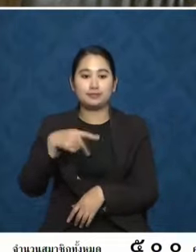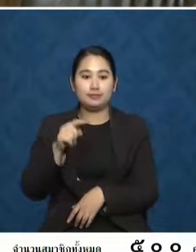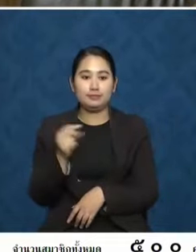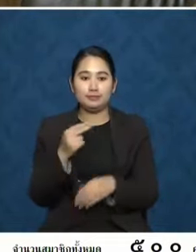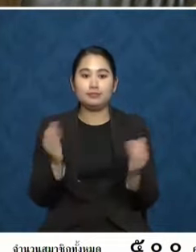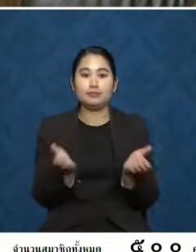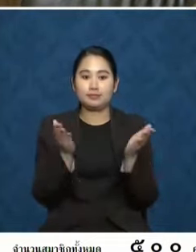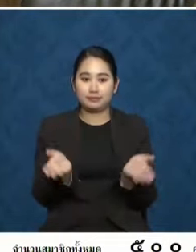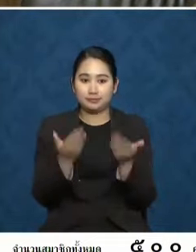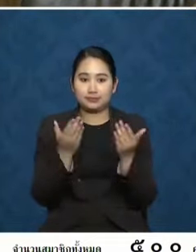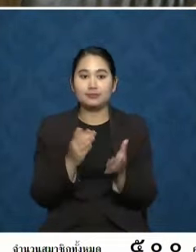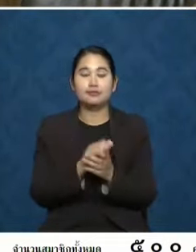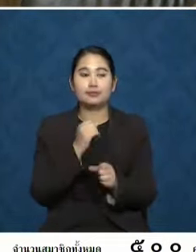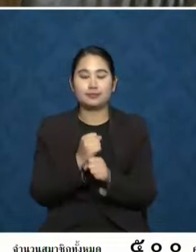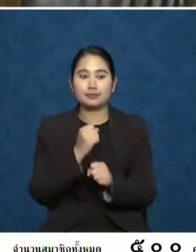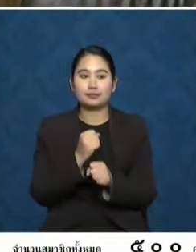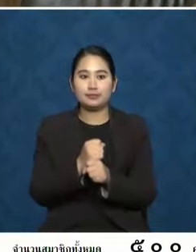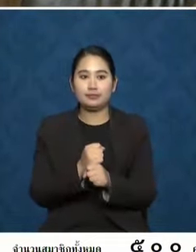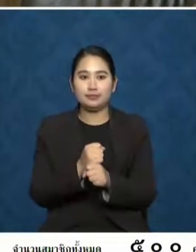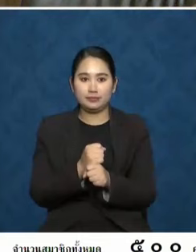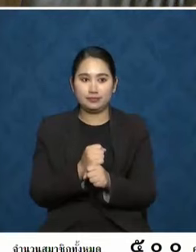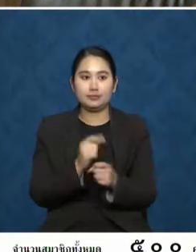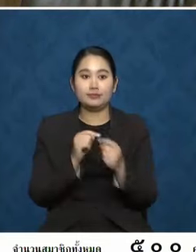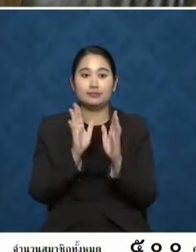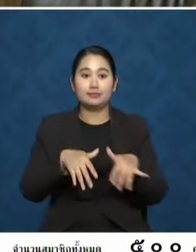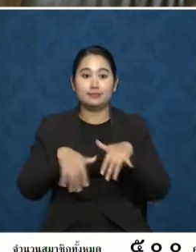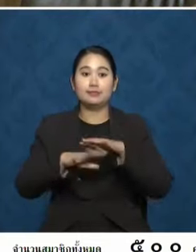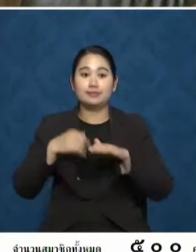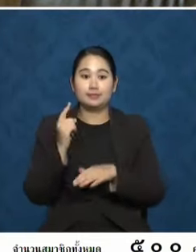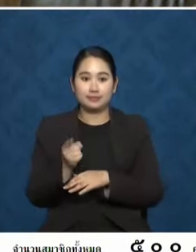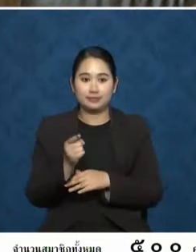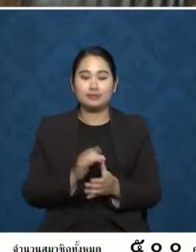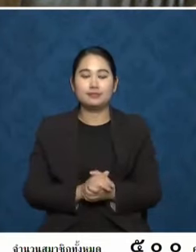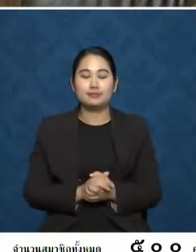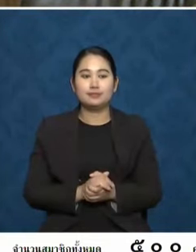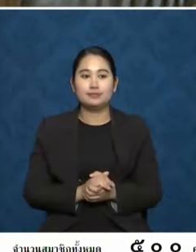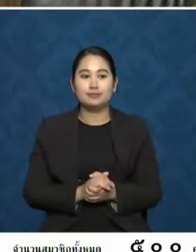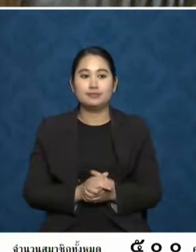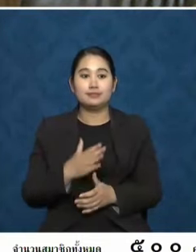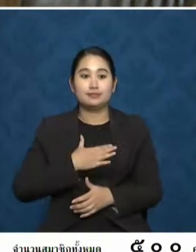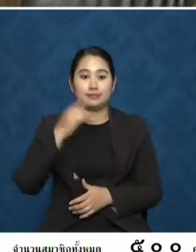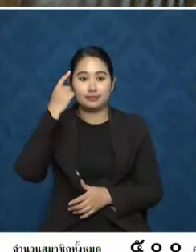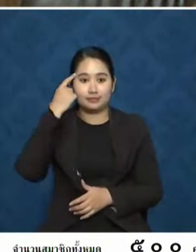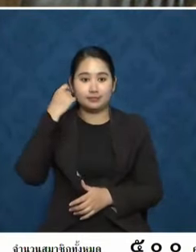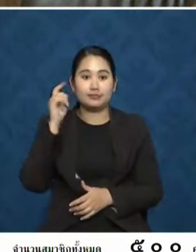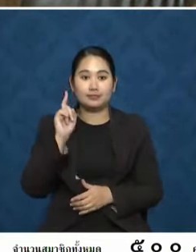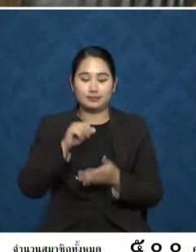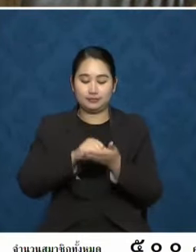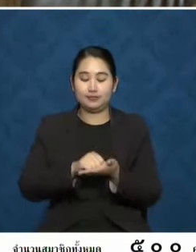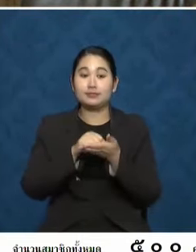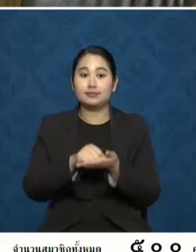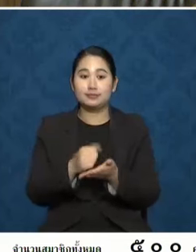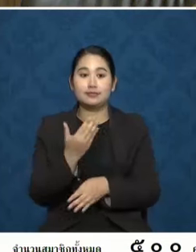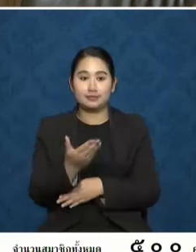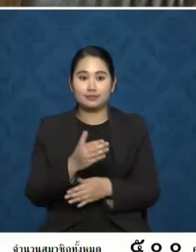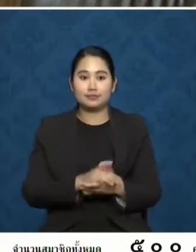ถงพี่น้ประชาชนที่อยู่ในระดับยากๆอย่างจิๆครัแล้วผมคดว่าการบริการของท่านใ